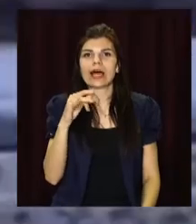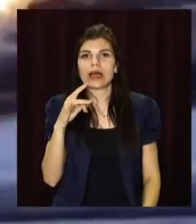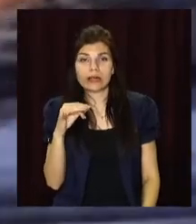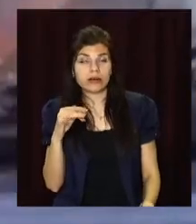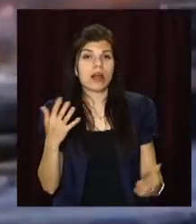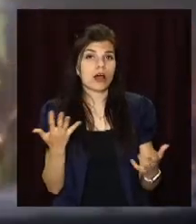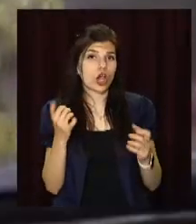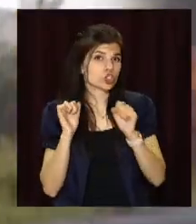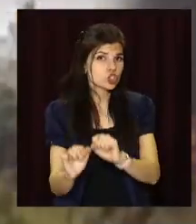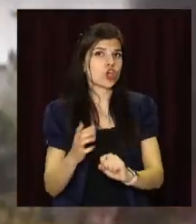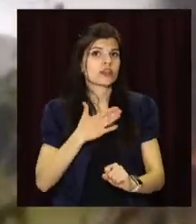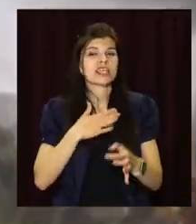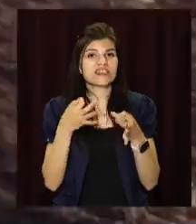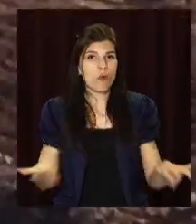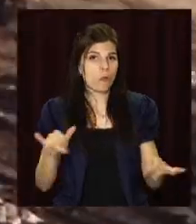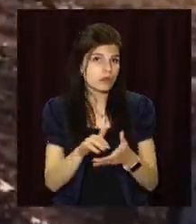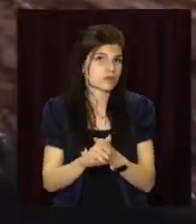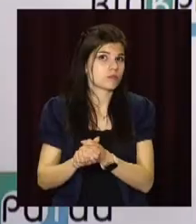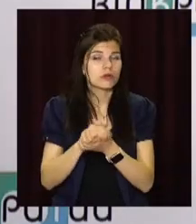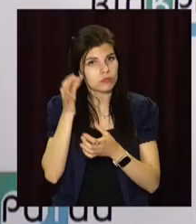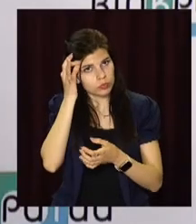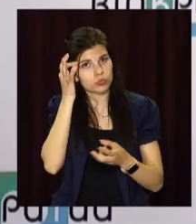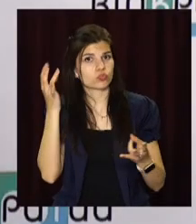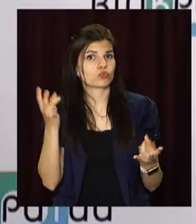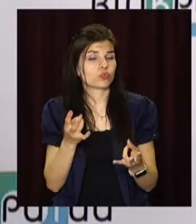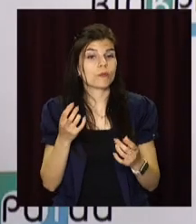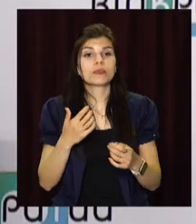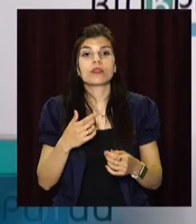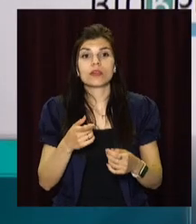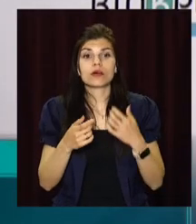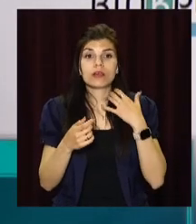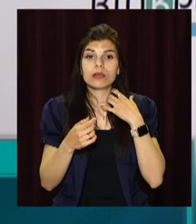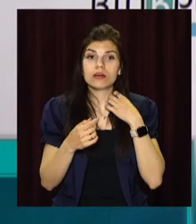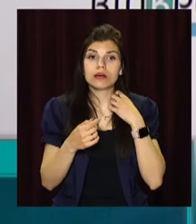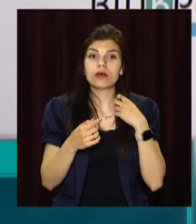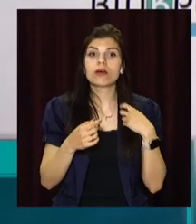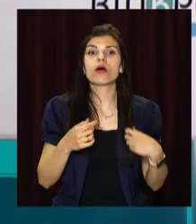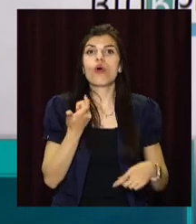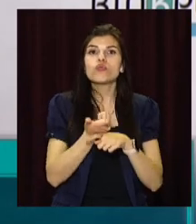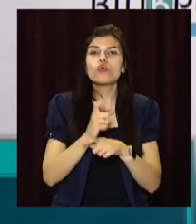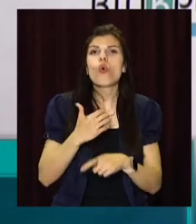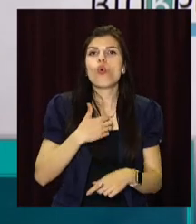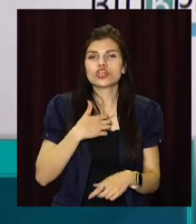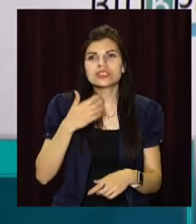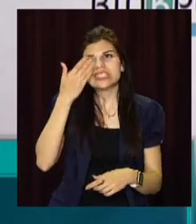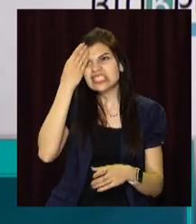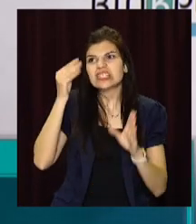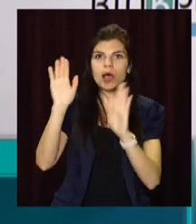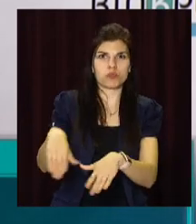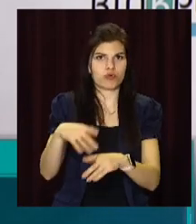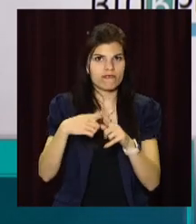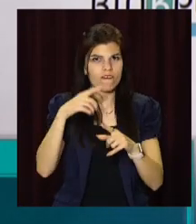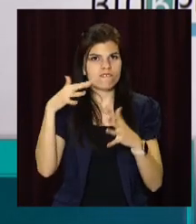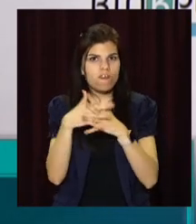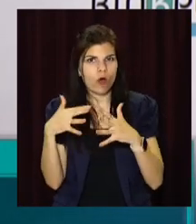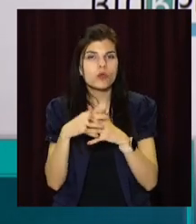захист нашої свободи та миру. Дуже хочеться забути про війну. Дуже хочеться відгородитися від неї, тим більше ми живемо